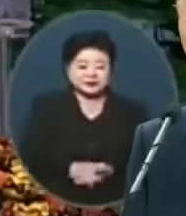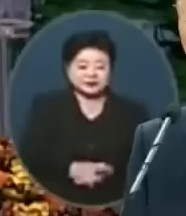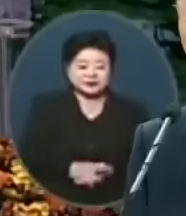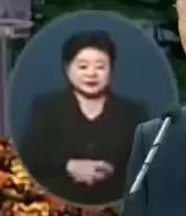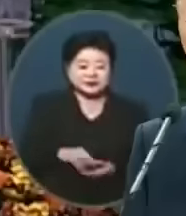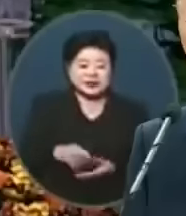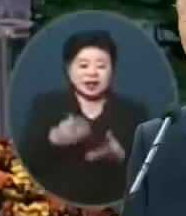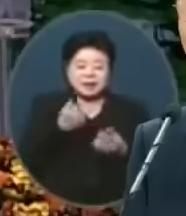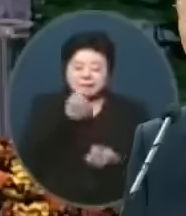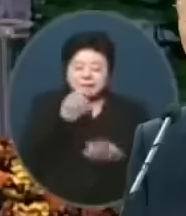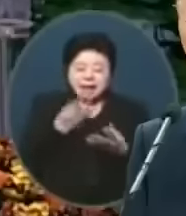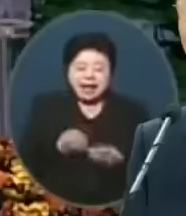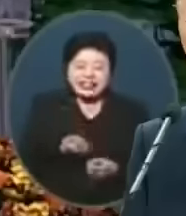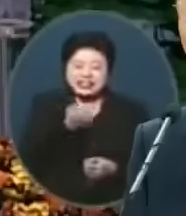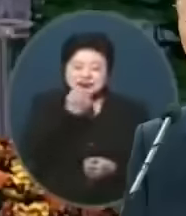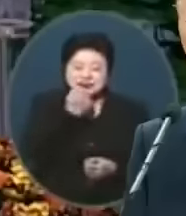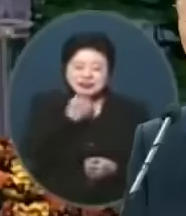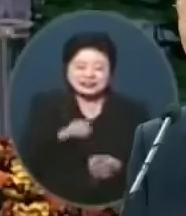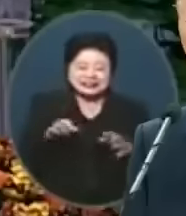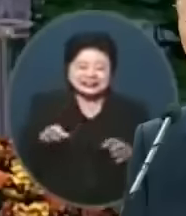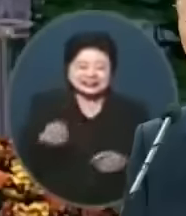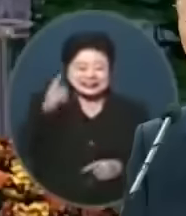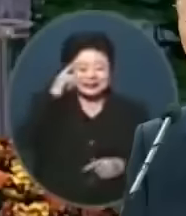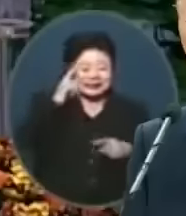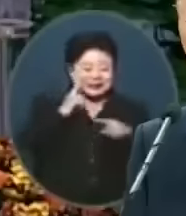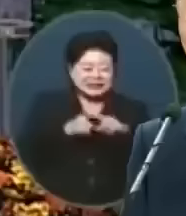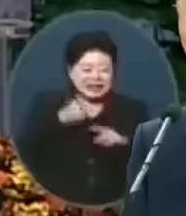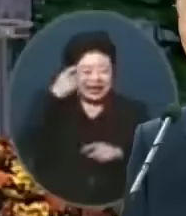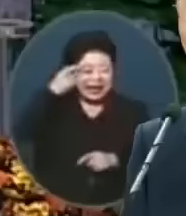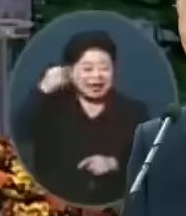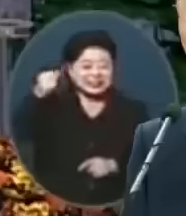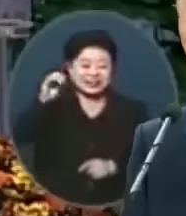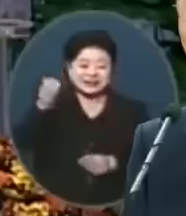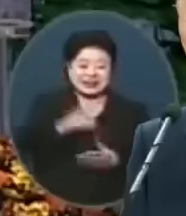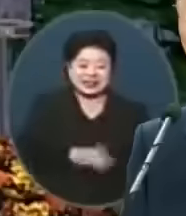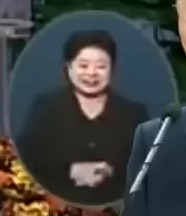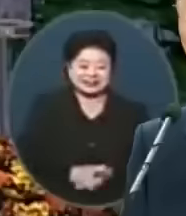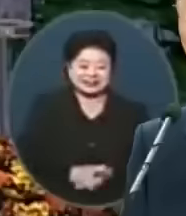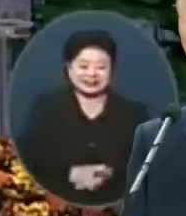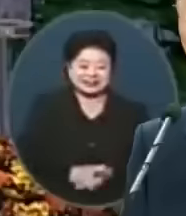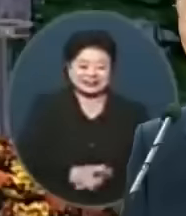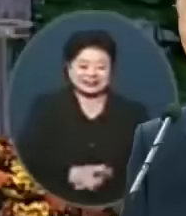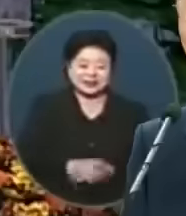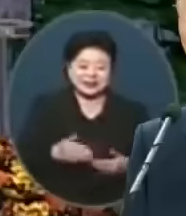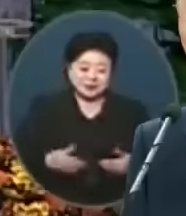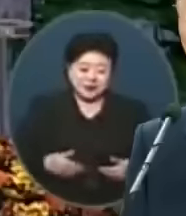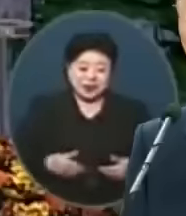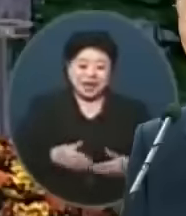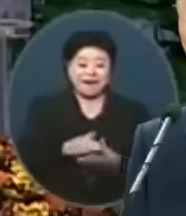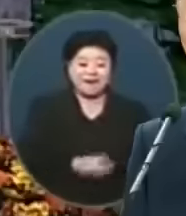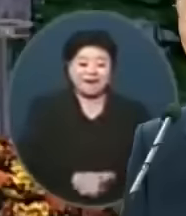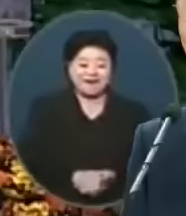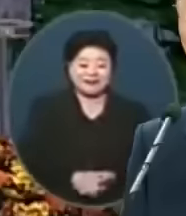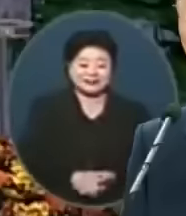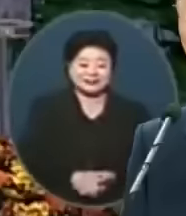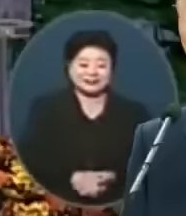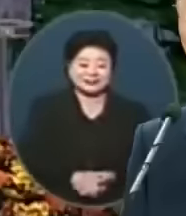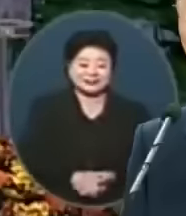자주 웃는 긍정적인 정신상태를 유지하는 습관을 가지는 것이 필요합니다.